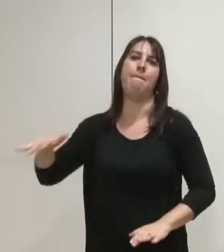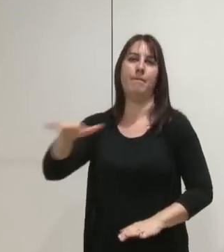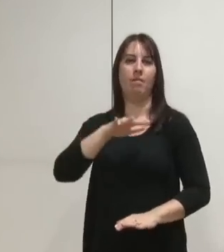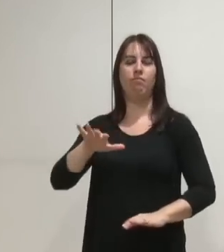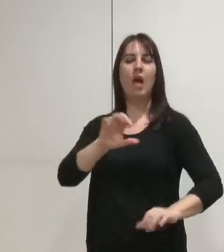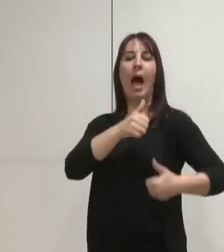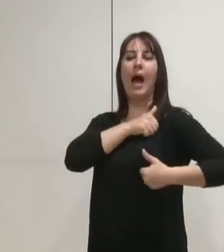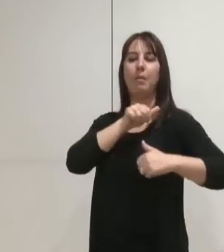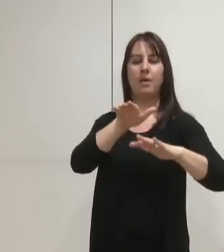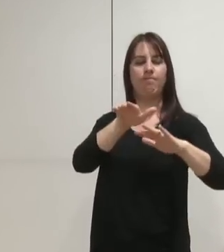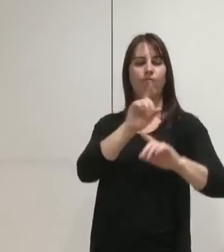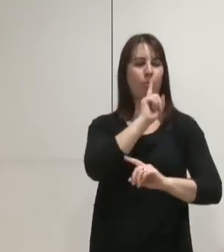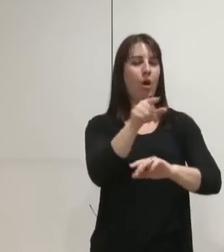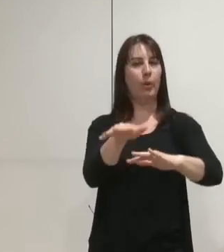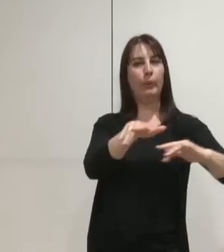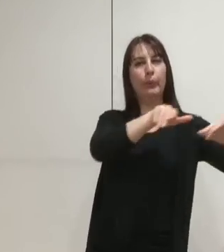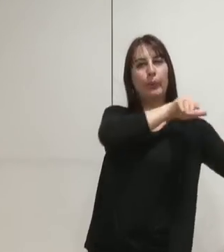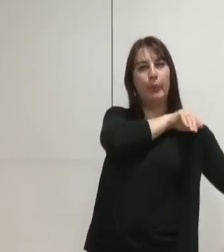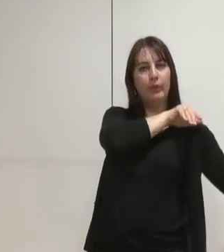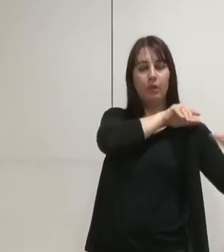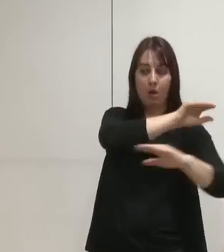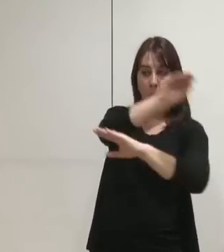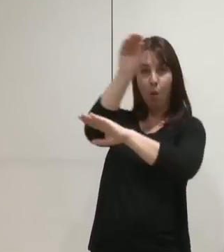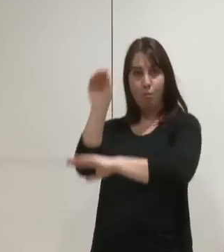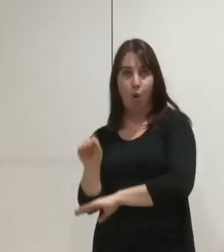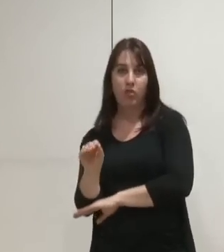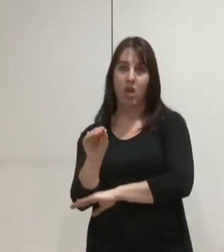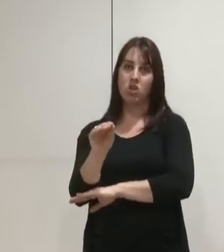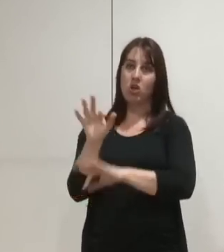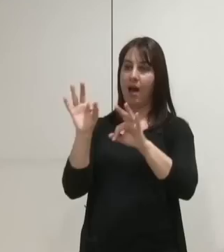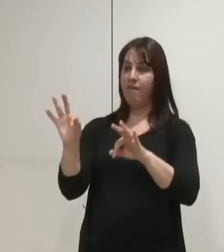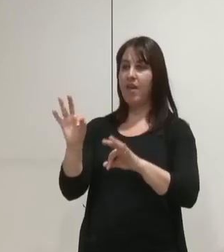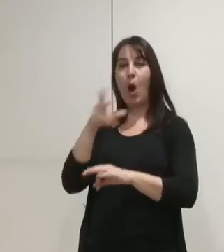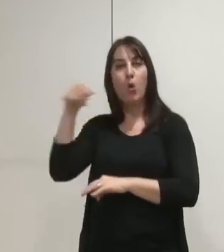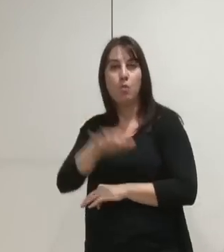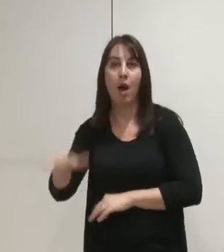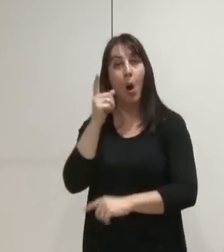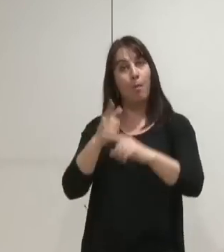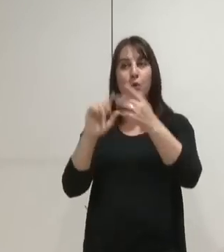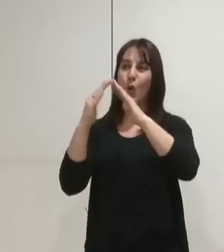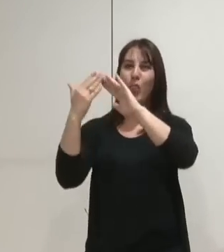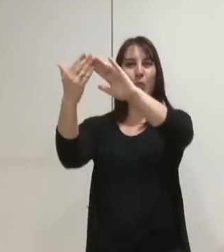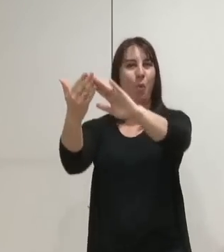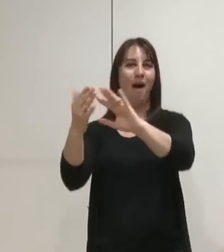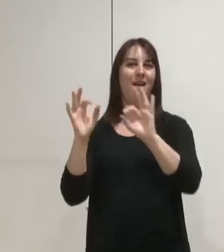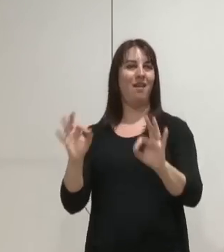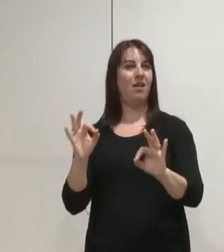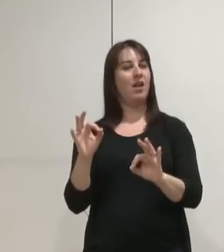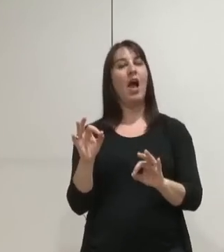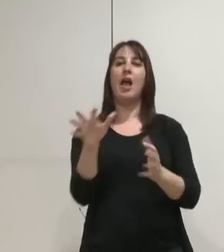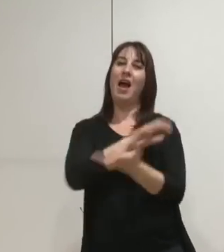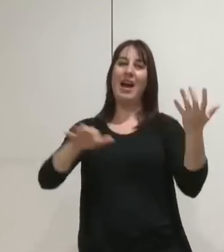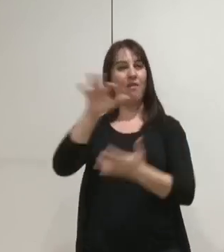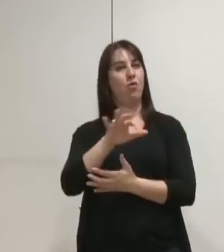troupes et il protégea ainsi des hommes et il protégea des toit et pour le remercier la Révolution française lui